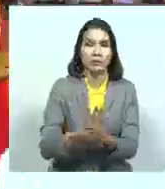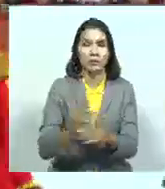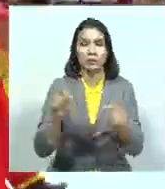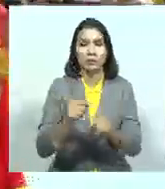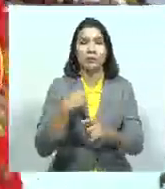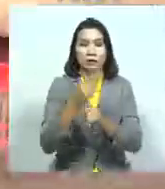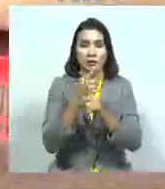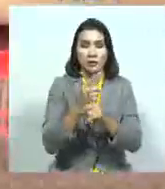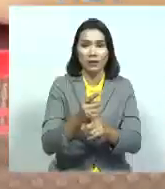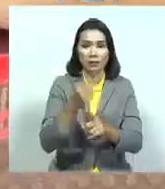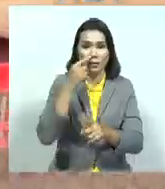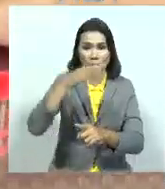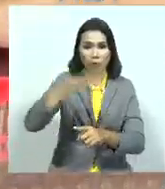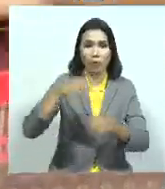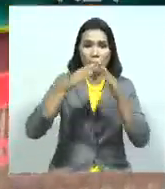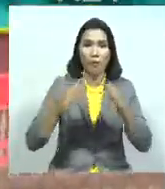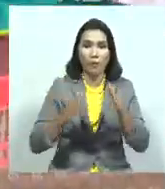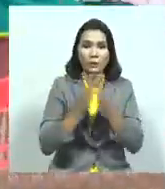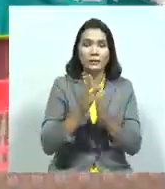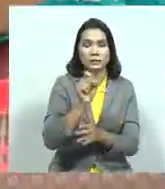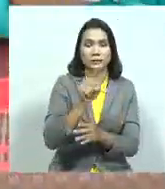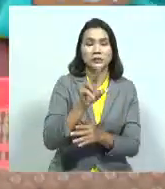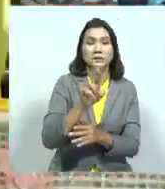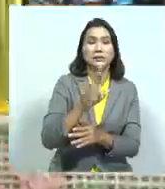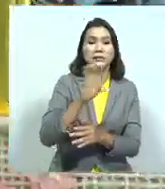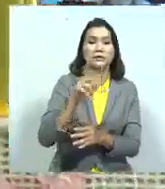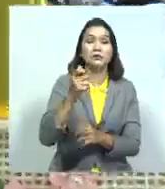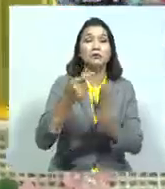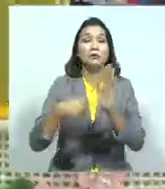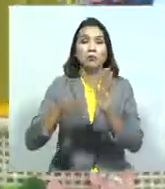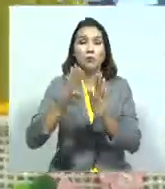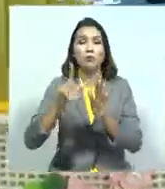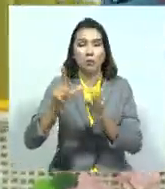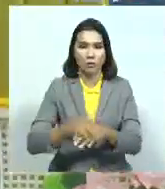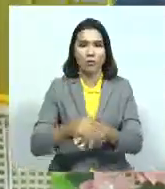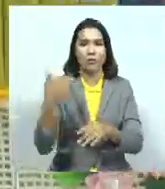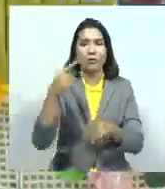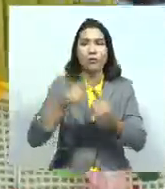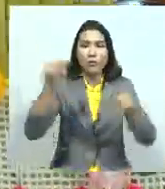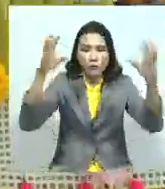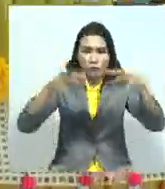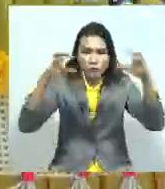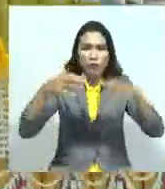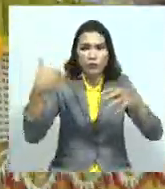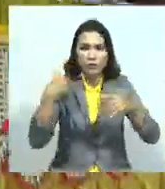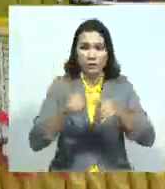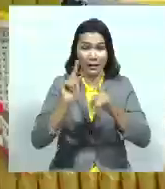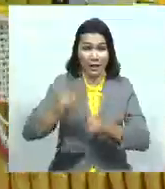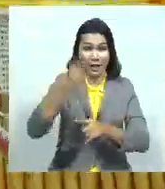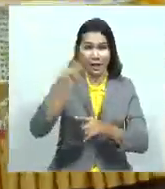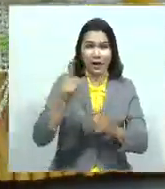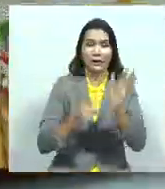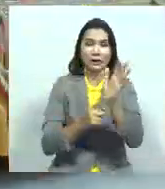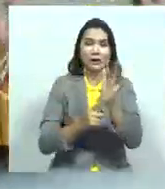ารัมพิธีวัดศรีอุบลรัตนารามท่ามกลางสายฝนโปรยปรายโดยขบวนแห่เทียนขบวนแรกเป็นต้น